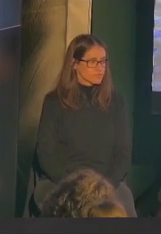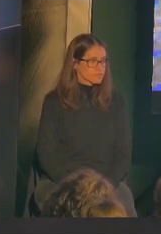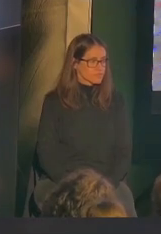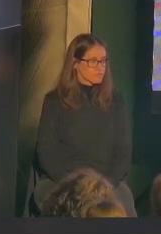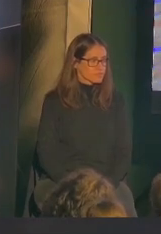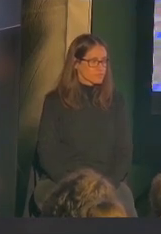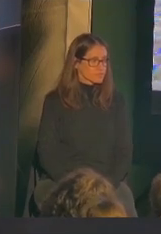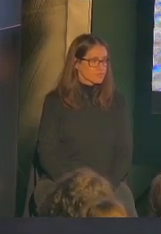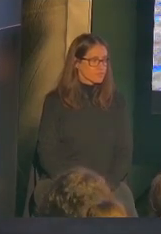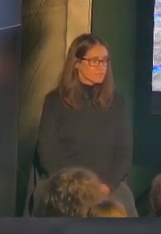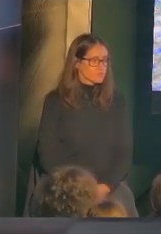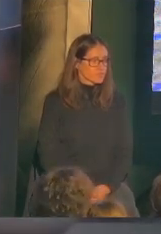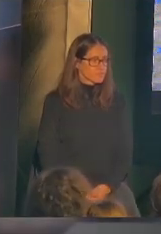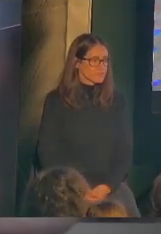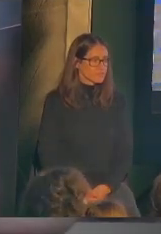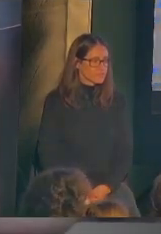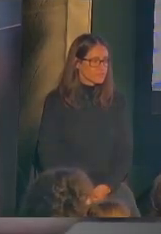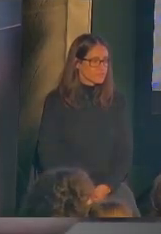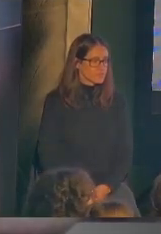textura que té,